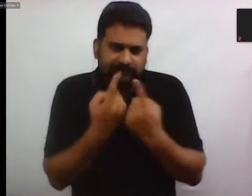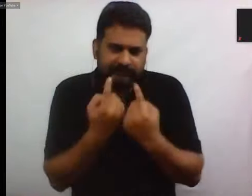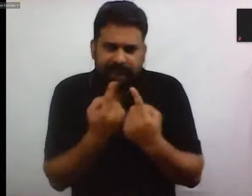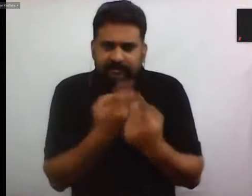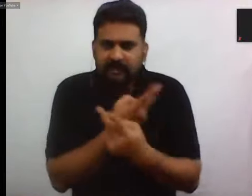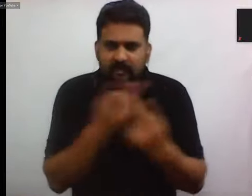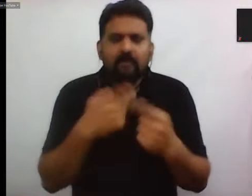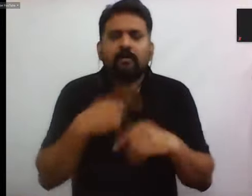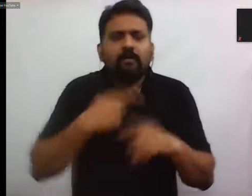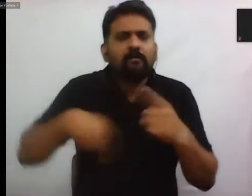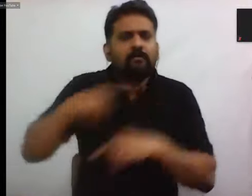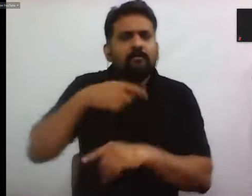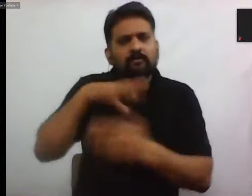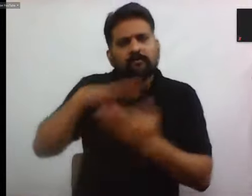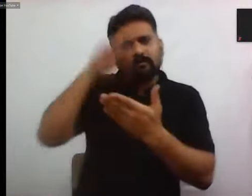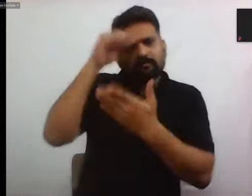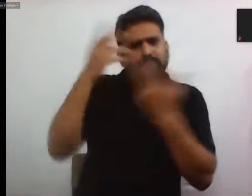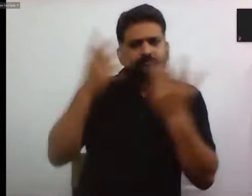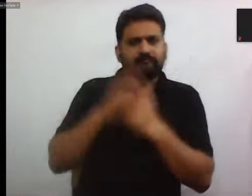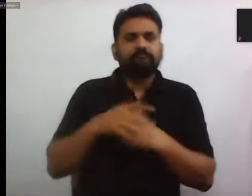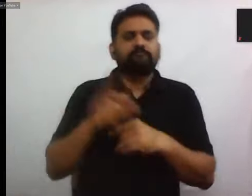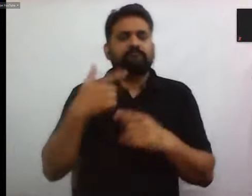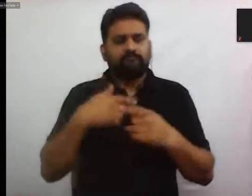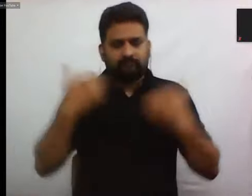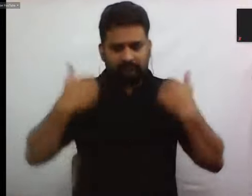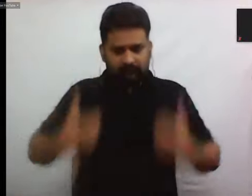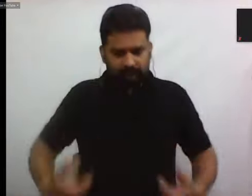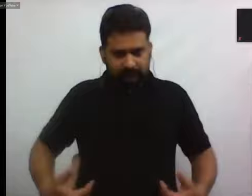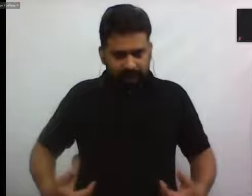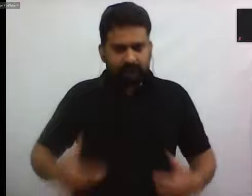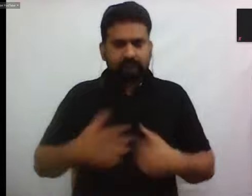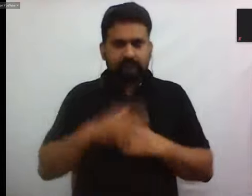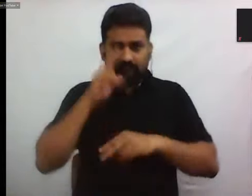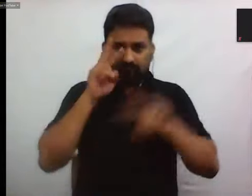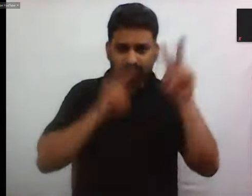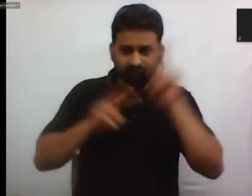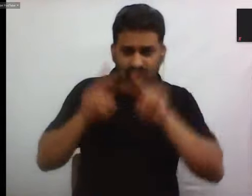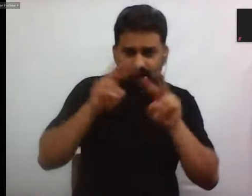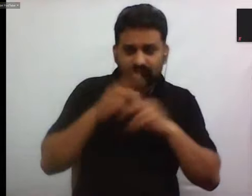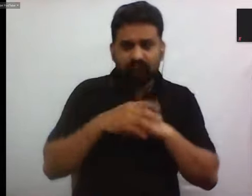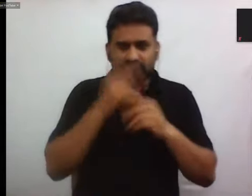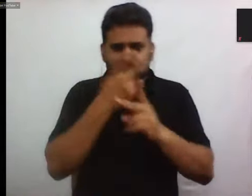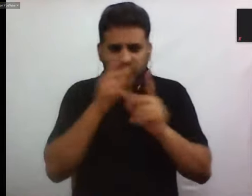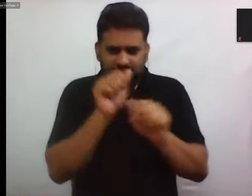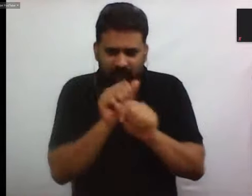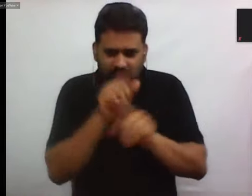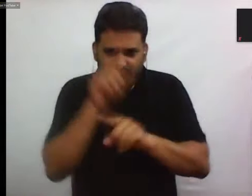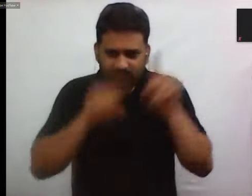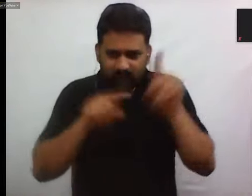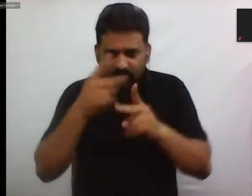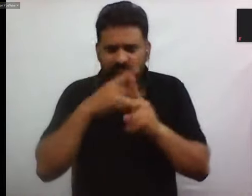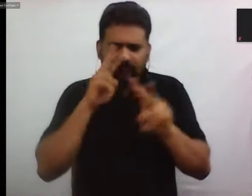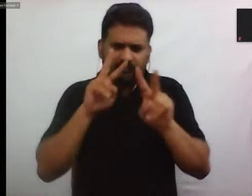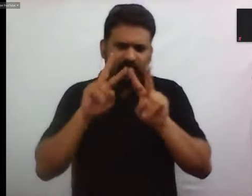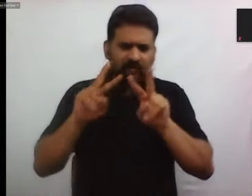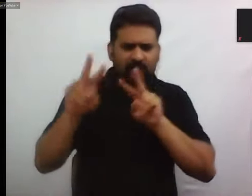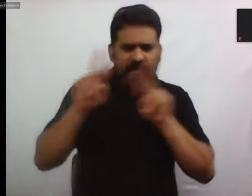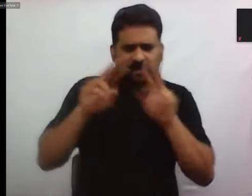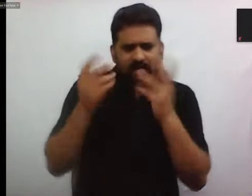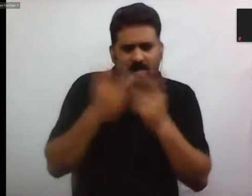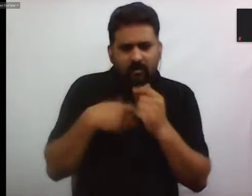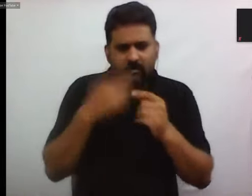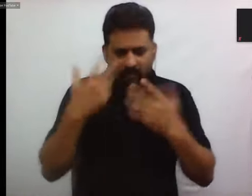कि एनाटॉमी और विजुअल फंक्शनिंग्स कैसे हमको देखना है,